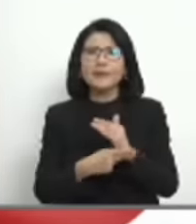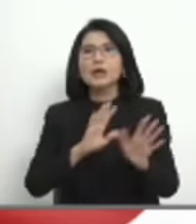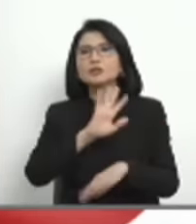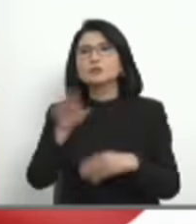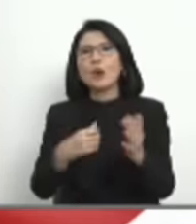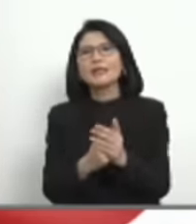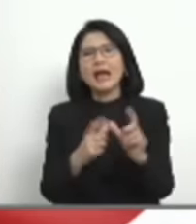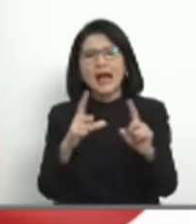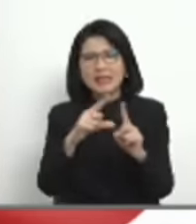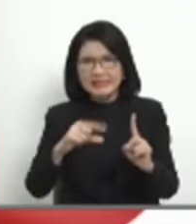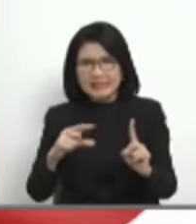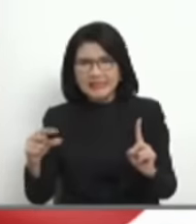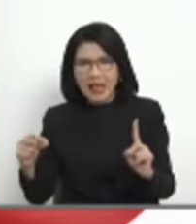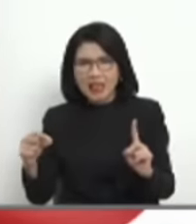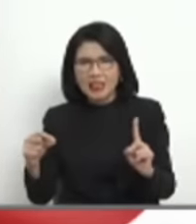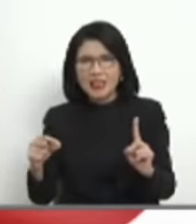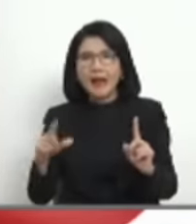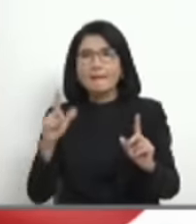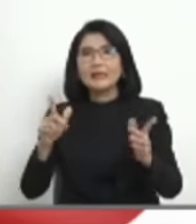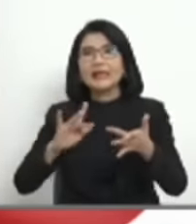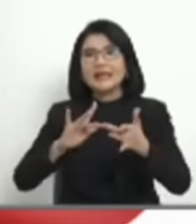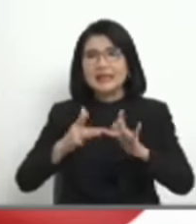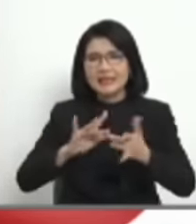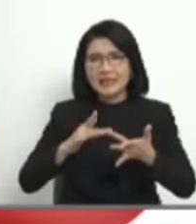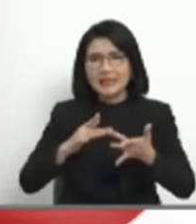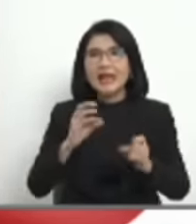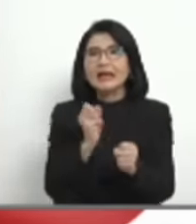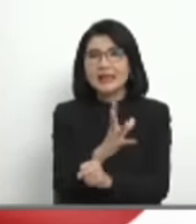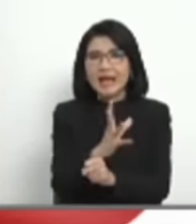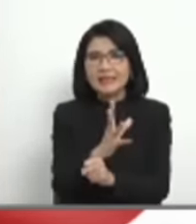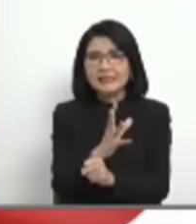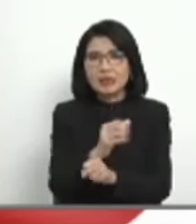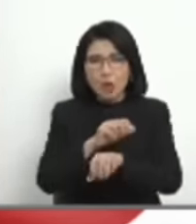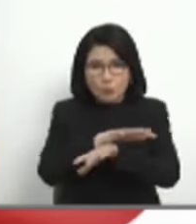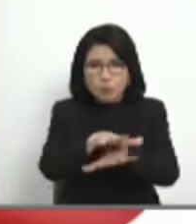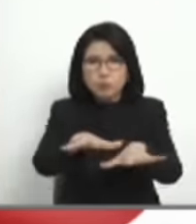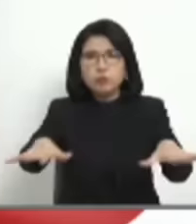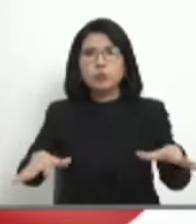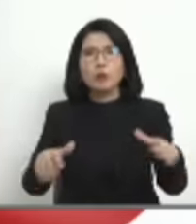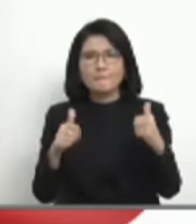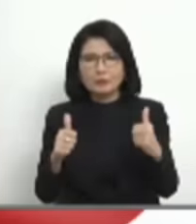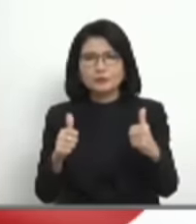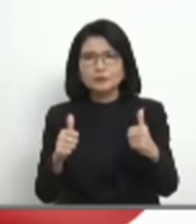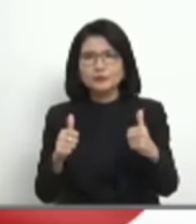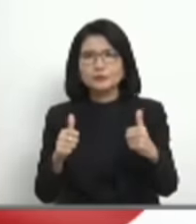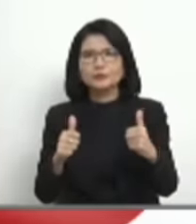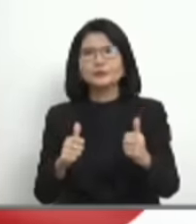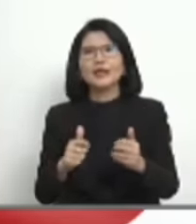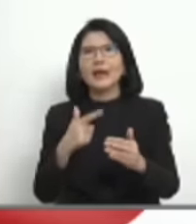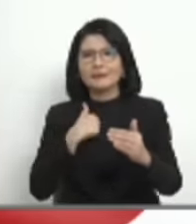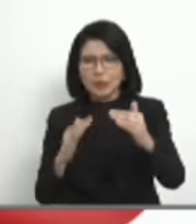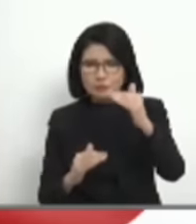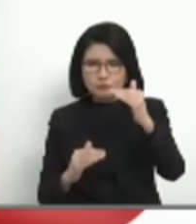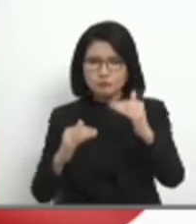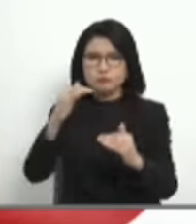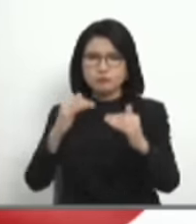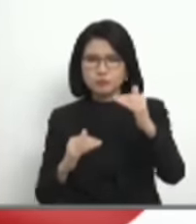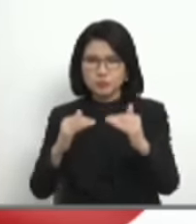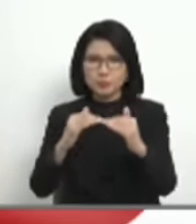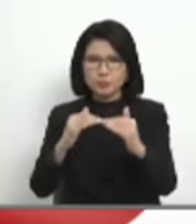digital padahal pak dengan internet E gratis dan coverage-nya bagus ini bisa mengatasi kesenjangan